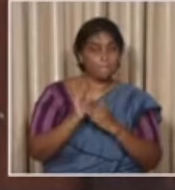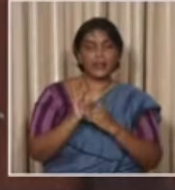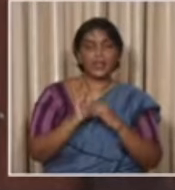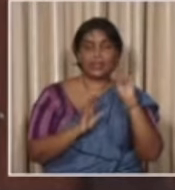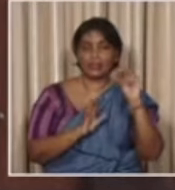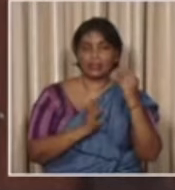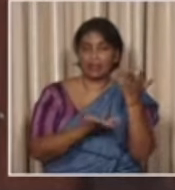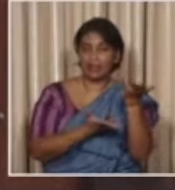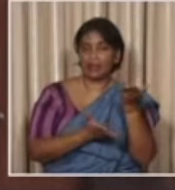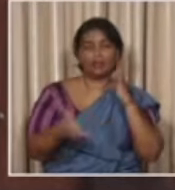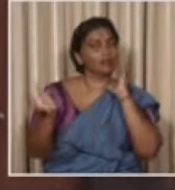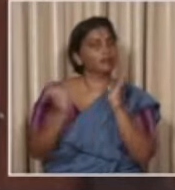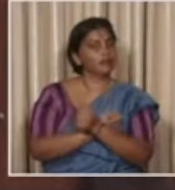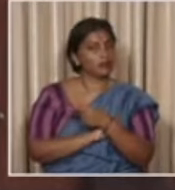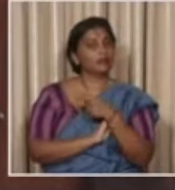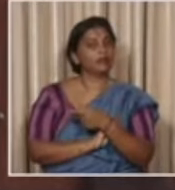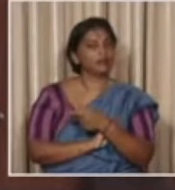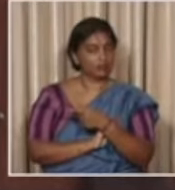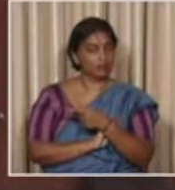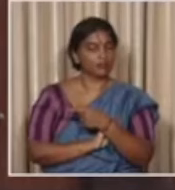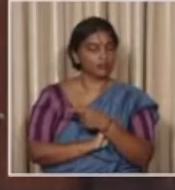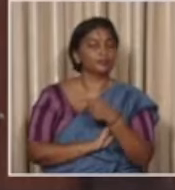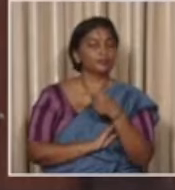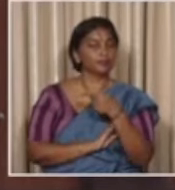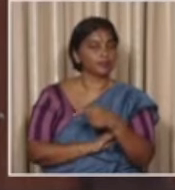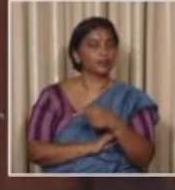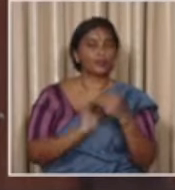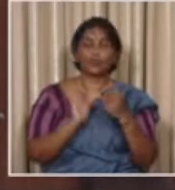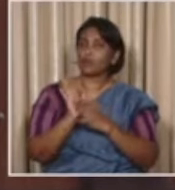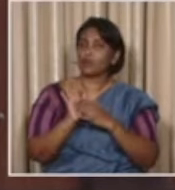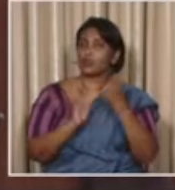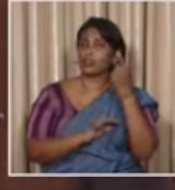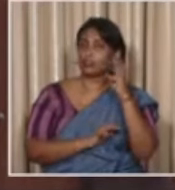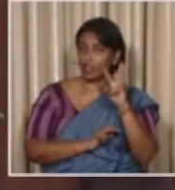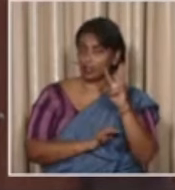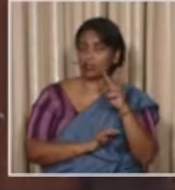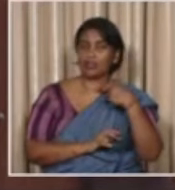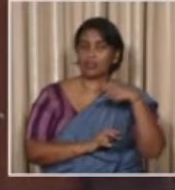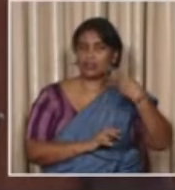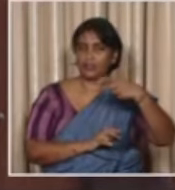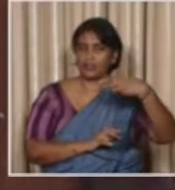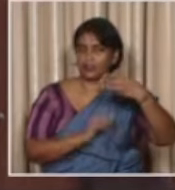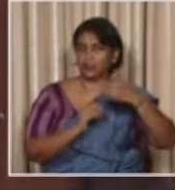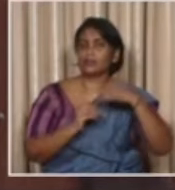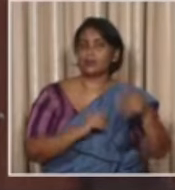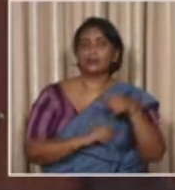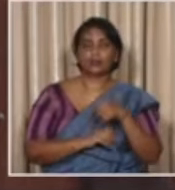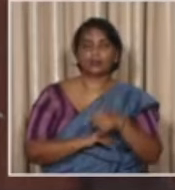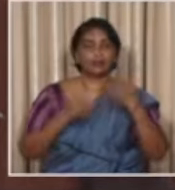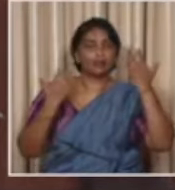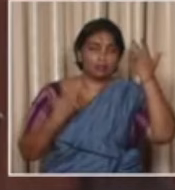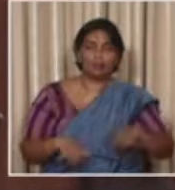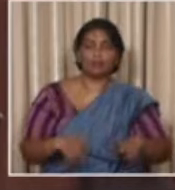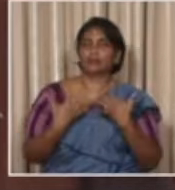කප්පම් ඉල්ලන් ගිහිල්ලා පැහැරගෙන ගිහිල්ලා ඊට පස්සේ ඒ මාර්තු මාසේ 13 වෙනිදා දවස් දෙකකට තුනකට පස්සේ